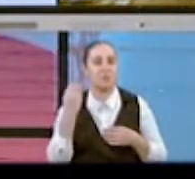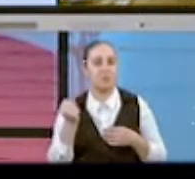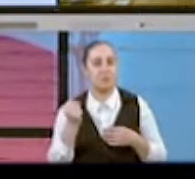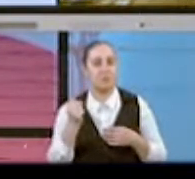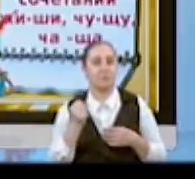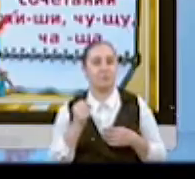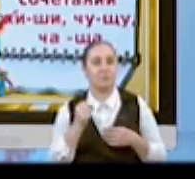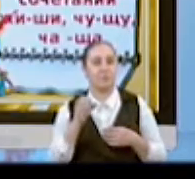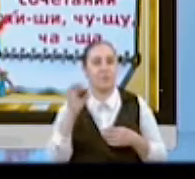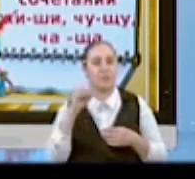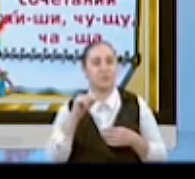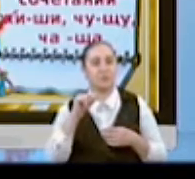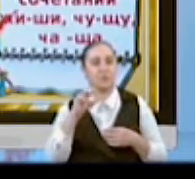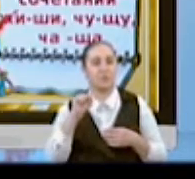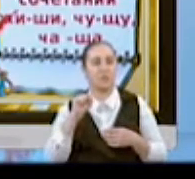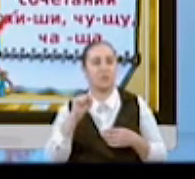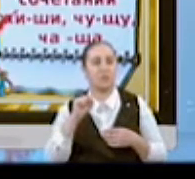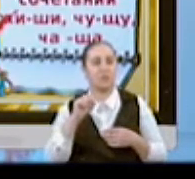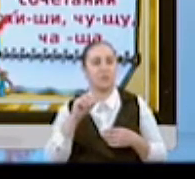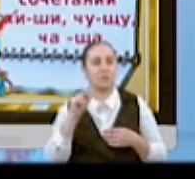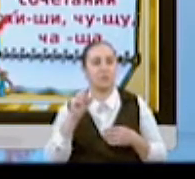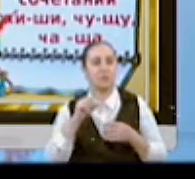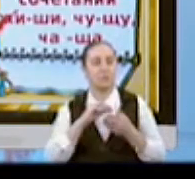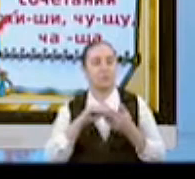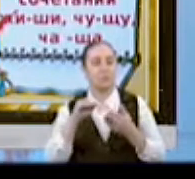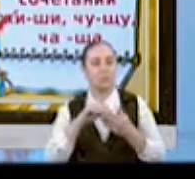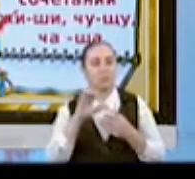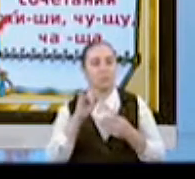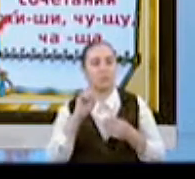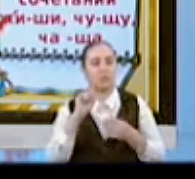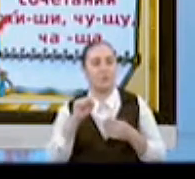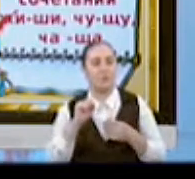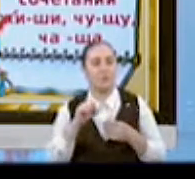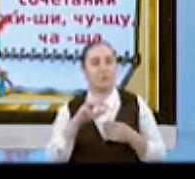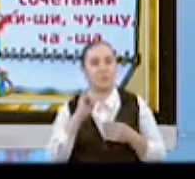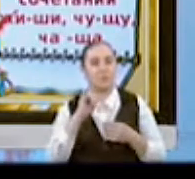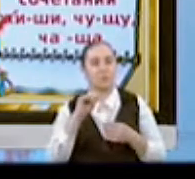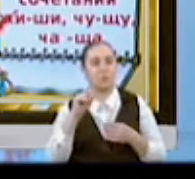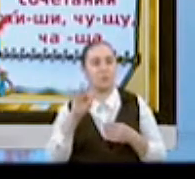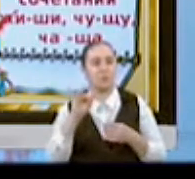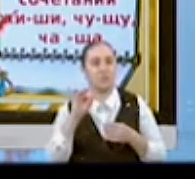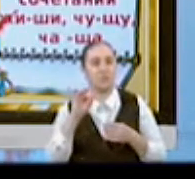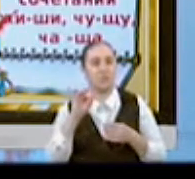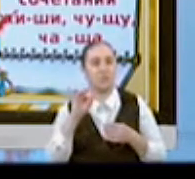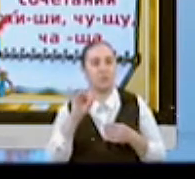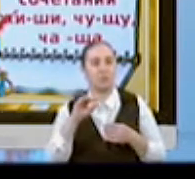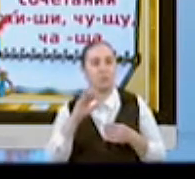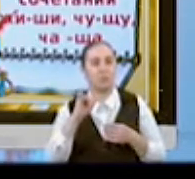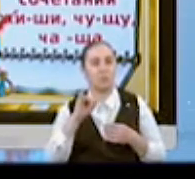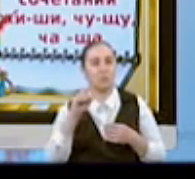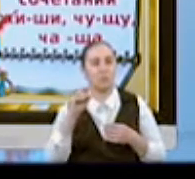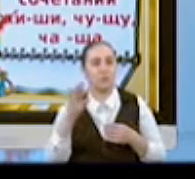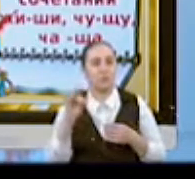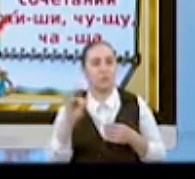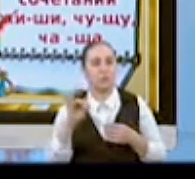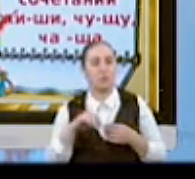«пища», «чаща» – пишем с буквой «а». «Учи»,